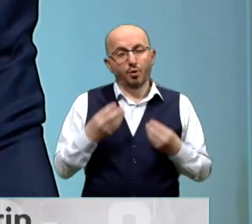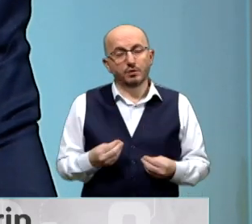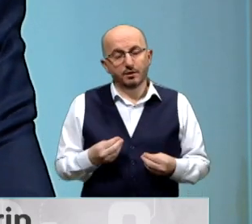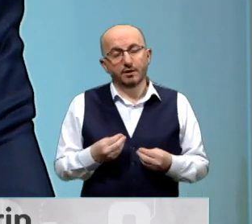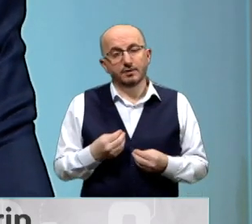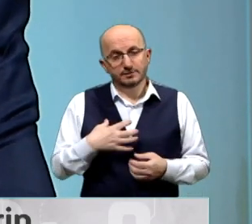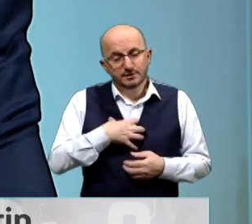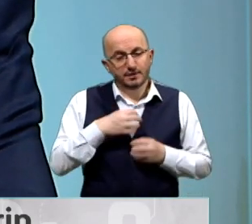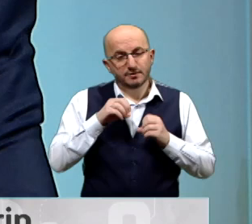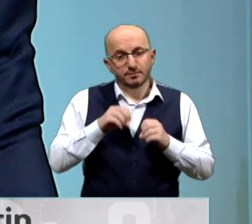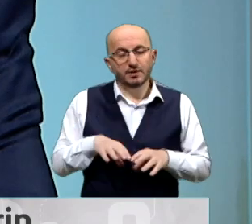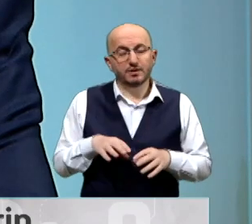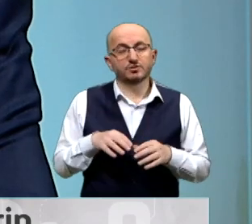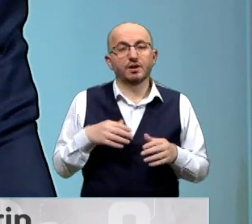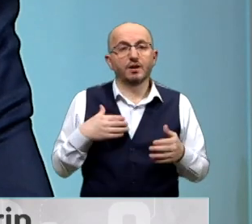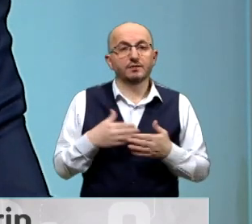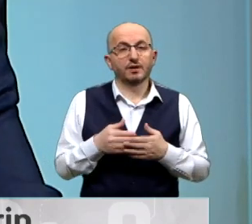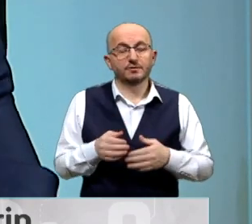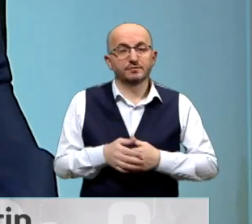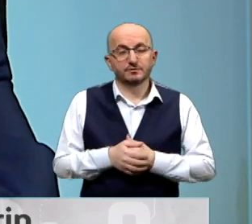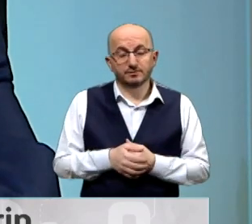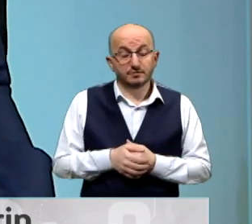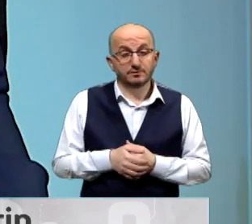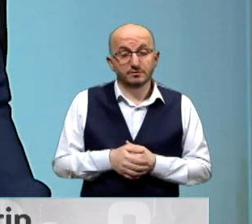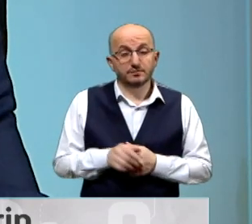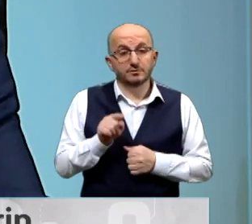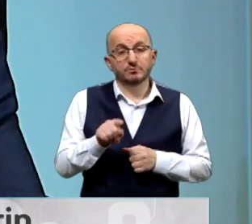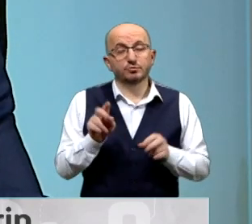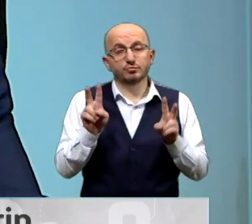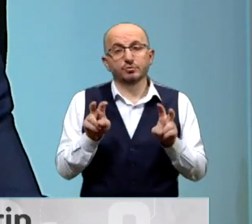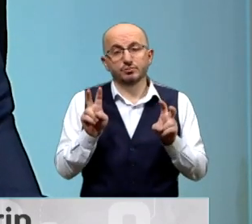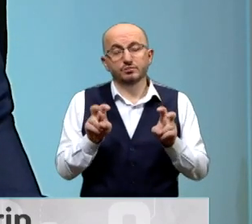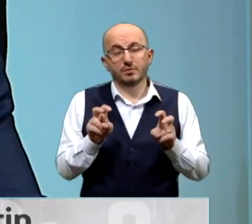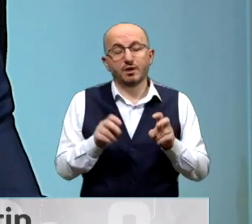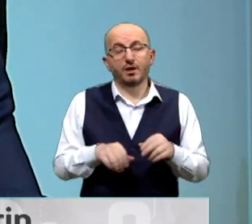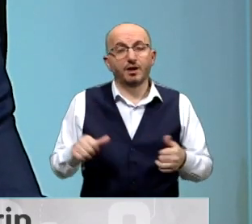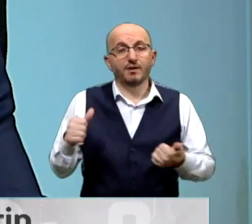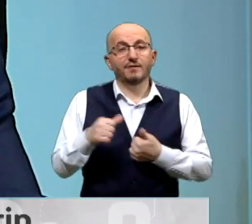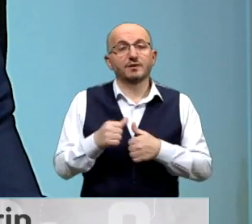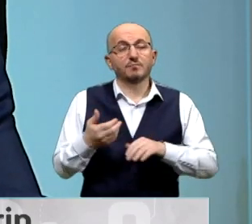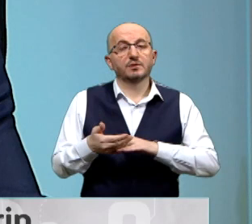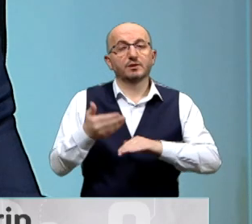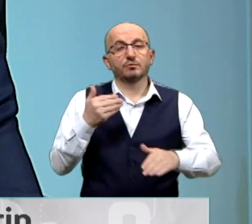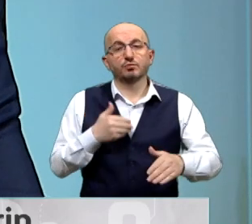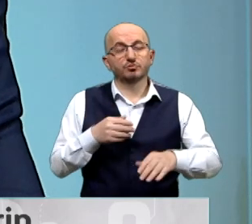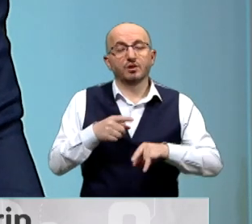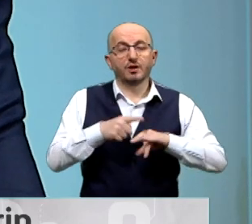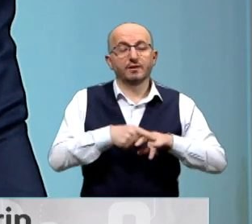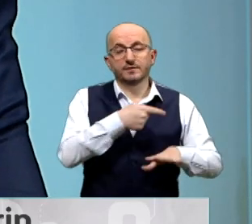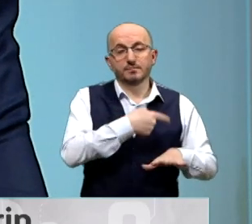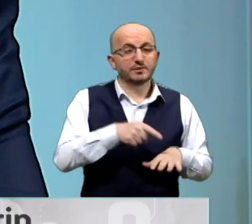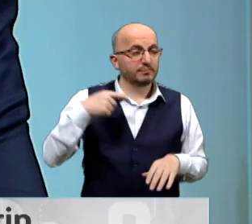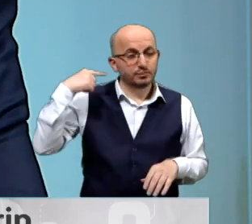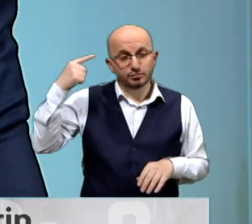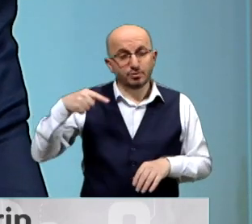oluyor Kendi bırakacak Doymuş olacak şimdi bu konuda evlenmeden önce Hanefi mezhebinin